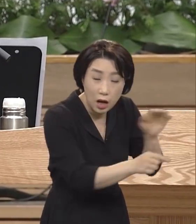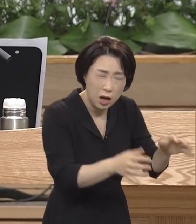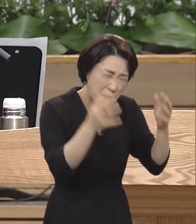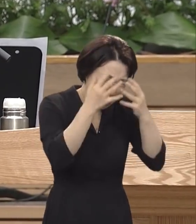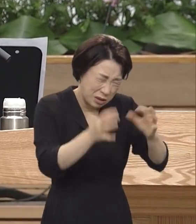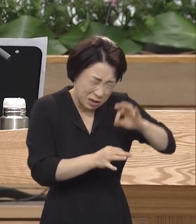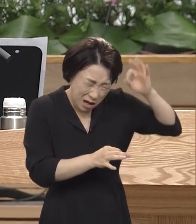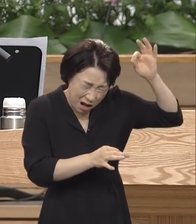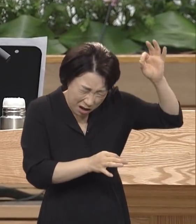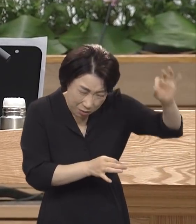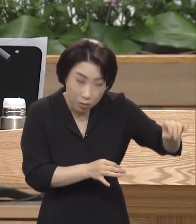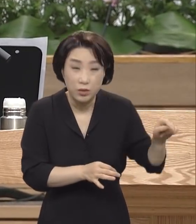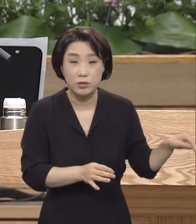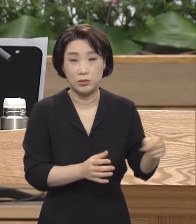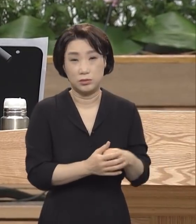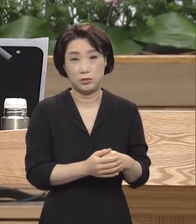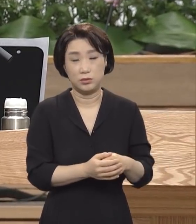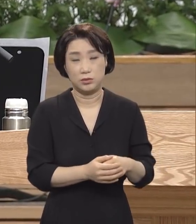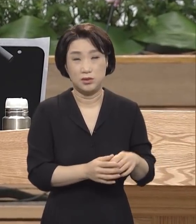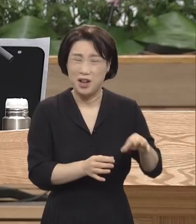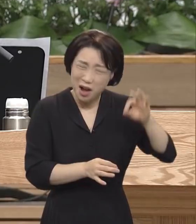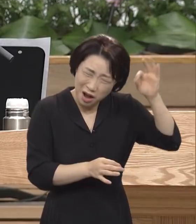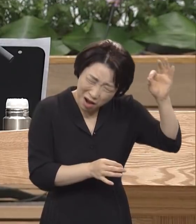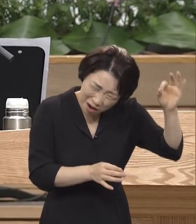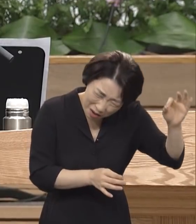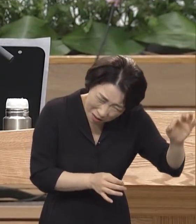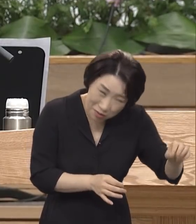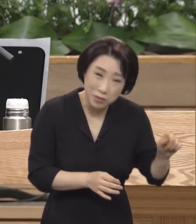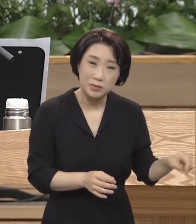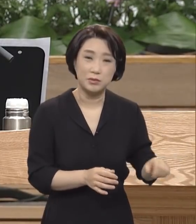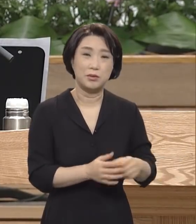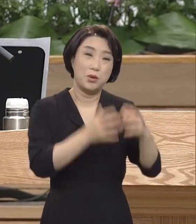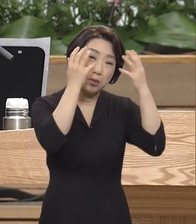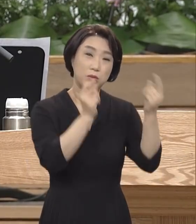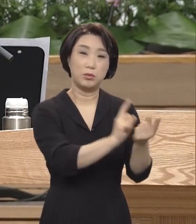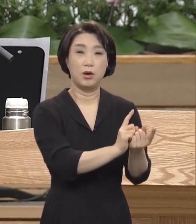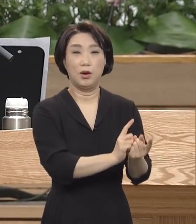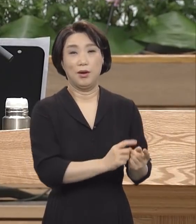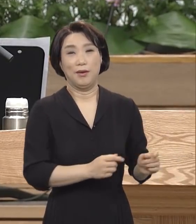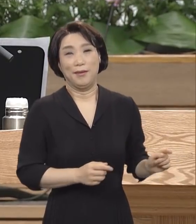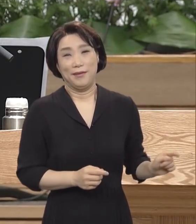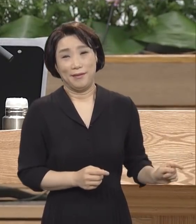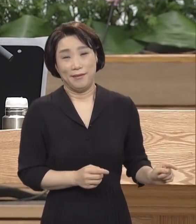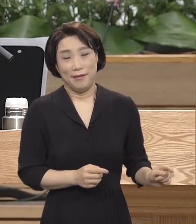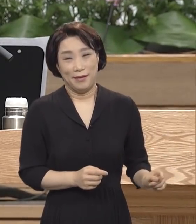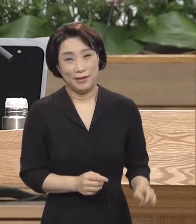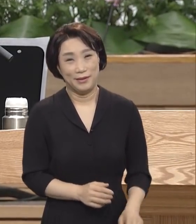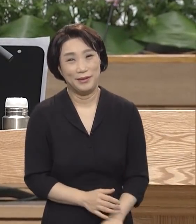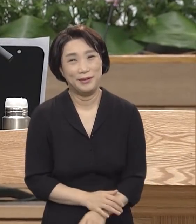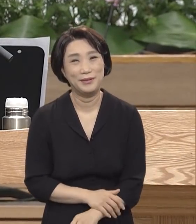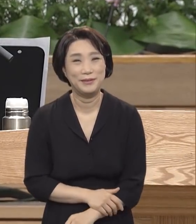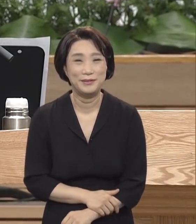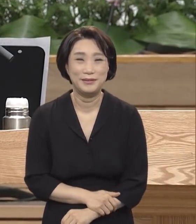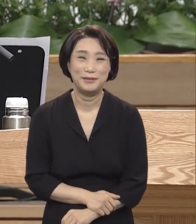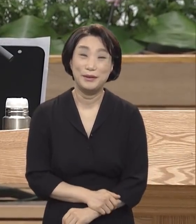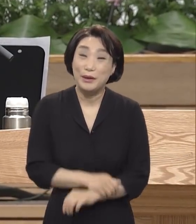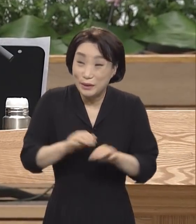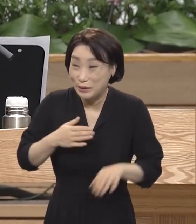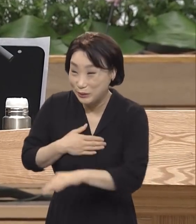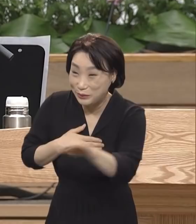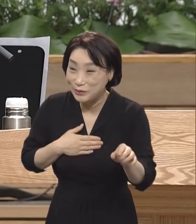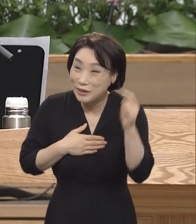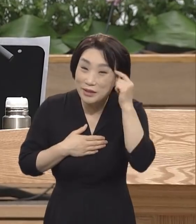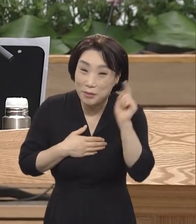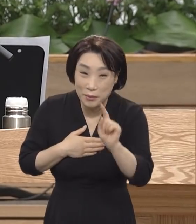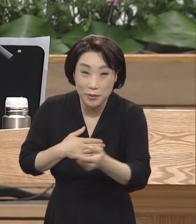시원히 세세토록 고통당한다는 거예요. 그런데 우리는